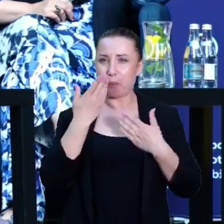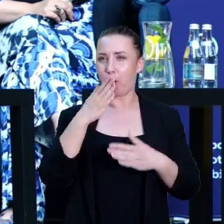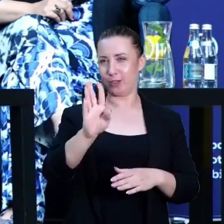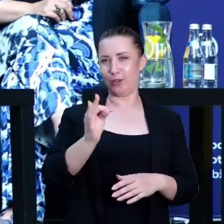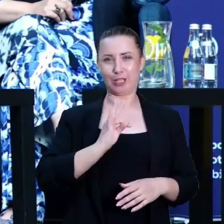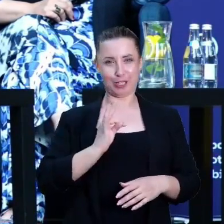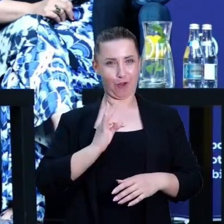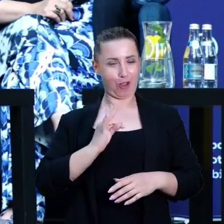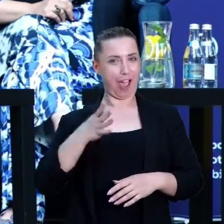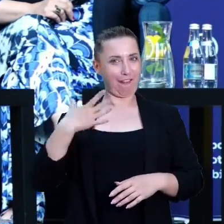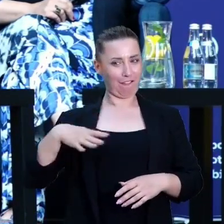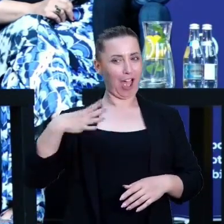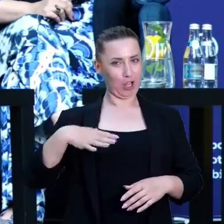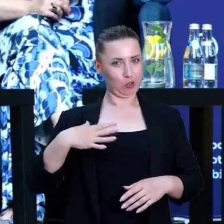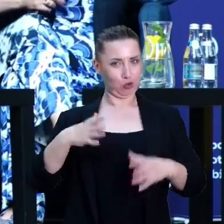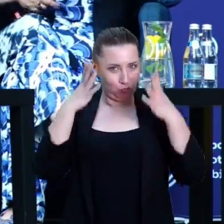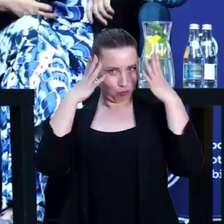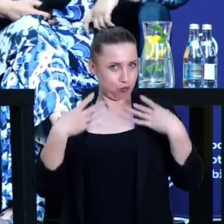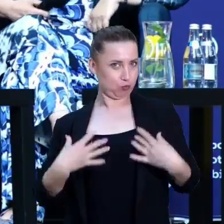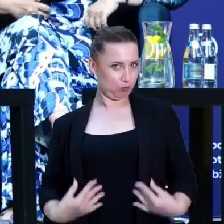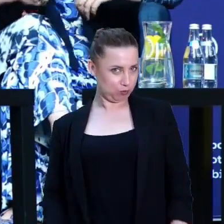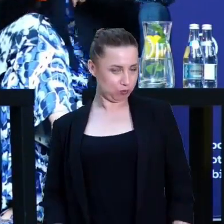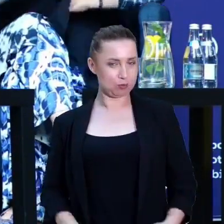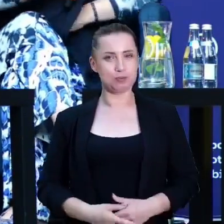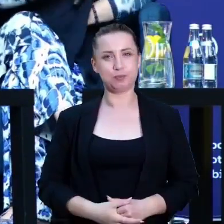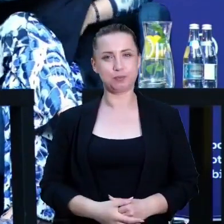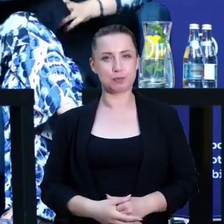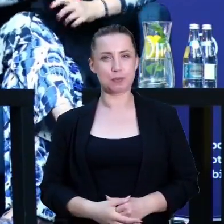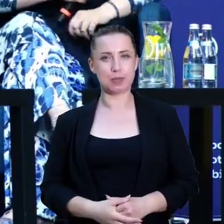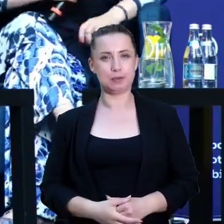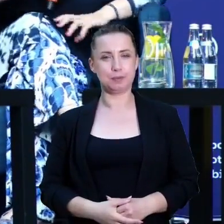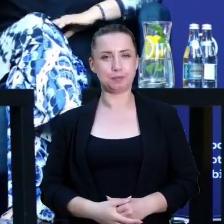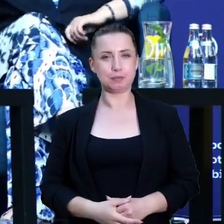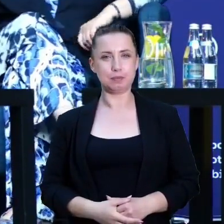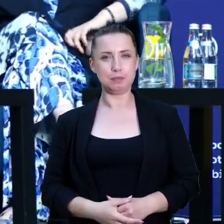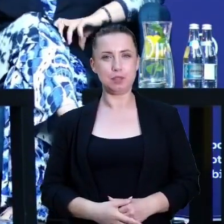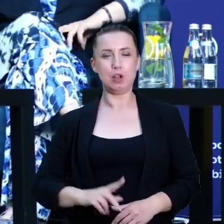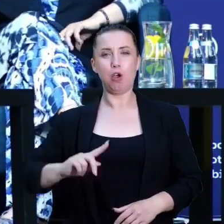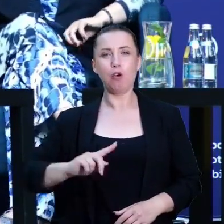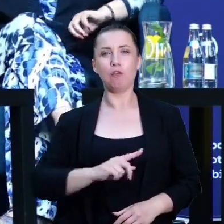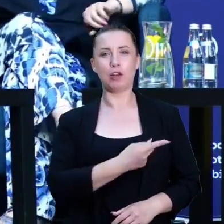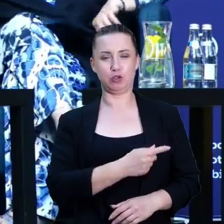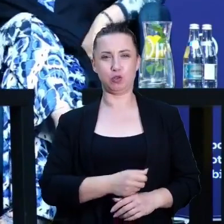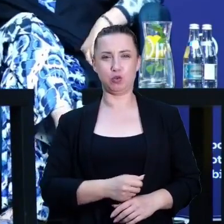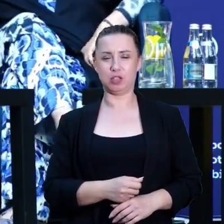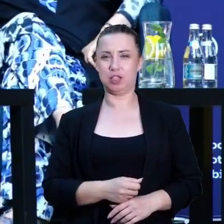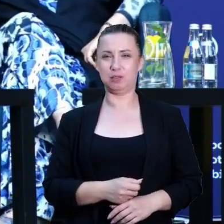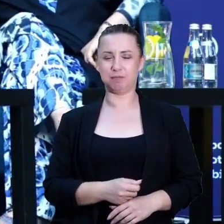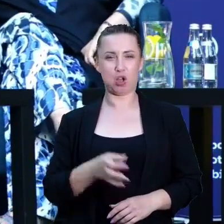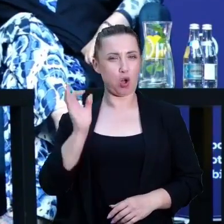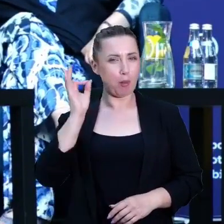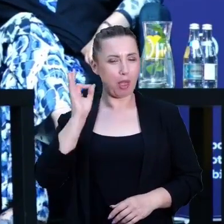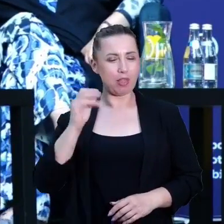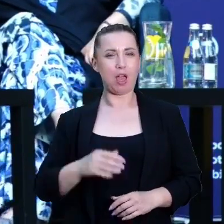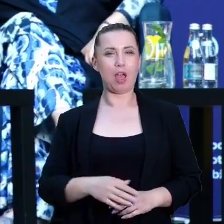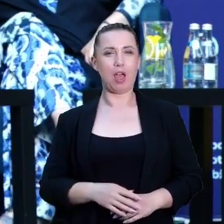swoją kobiecość tak w sposób otwarty. No zresztą akurat francuski to potrafią, muszę powiedzieć,